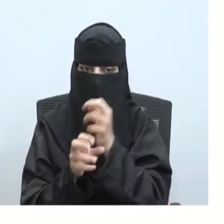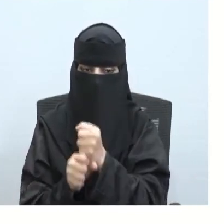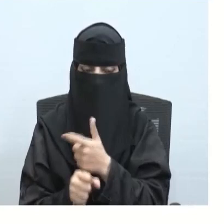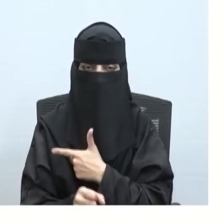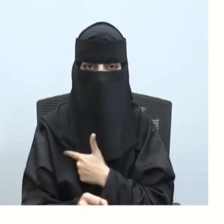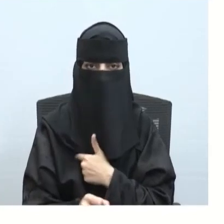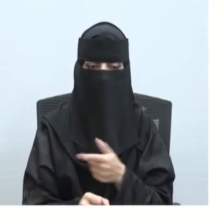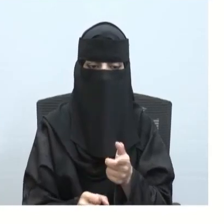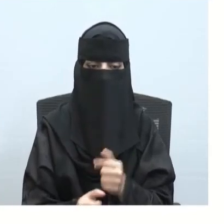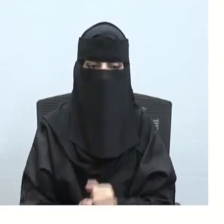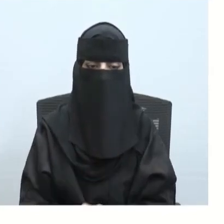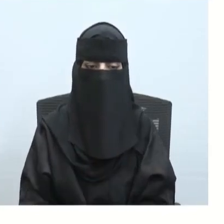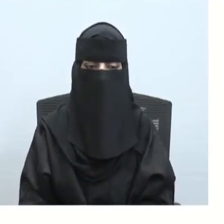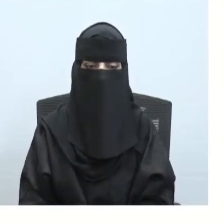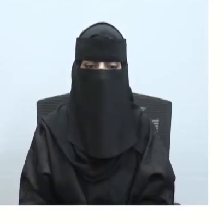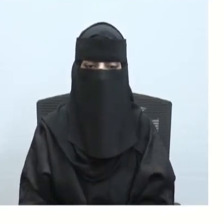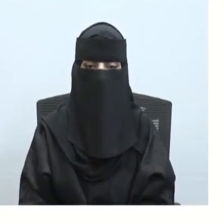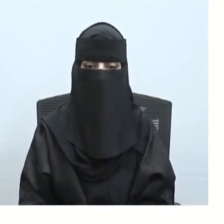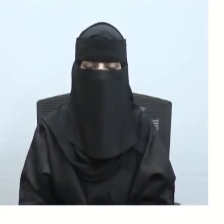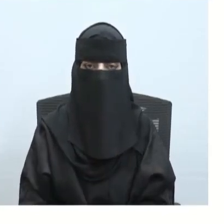باسم Hello.